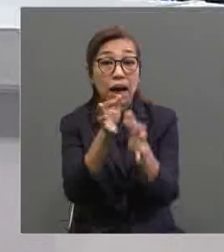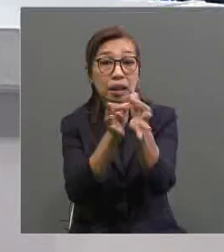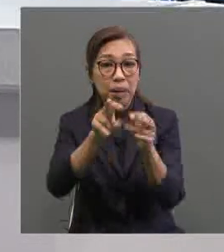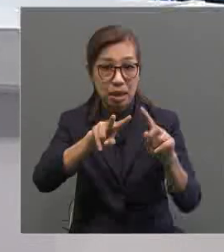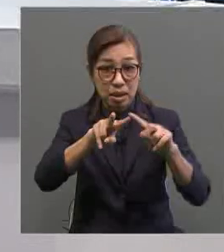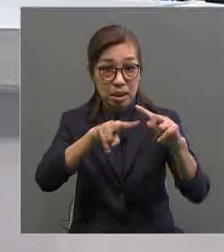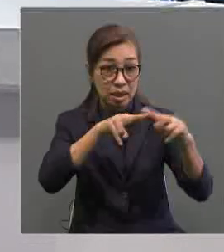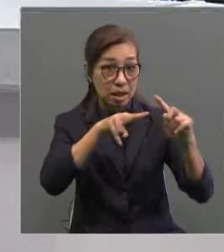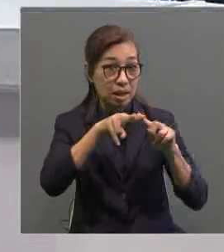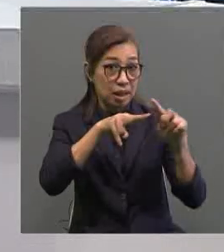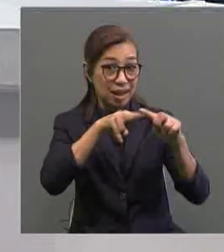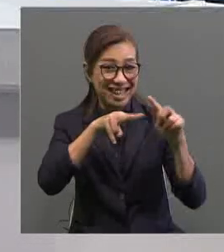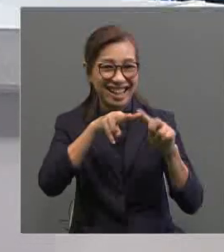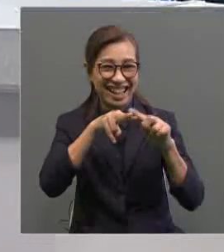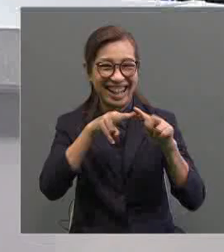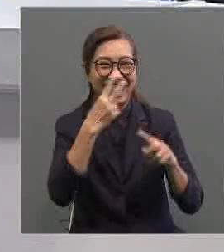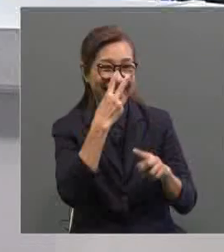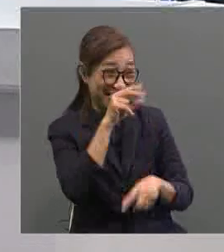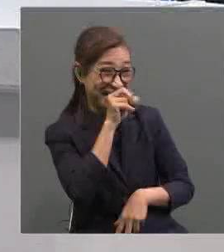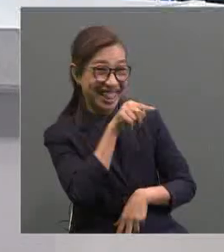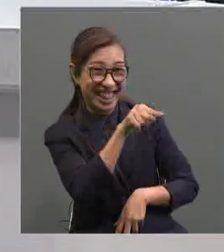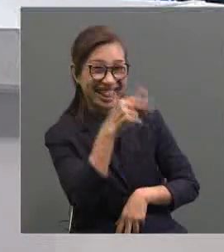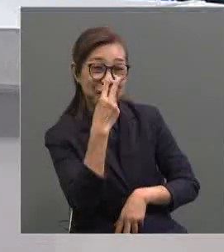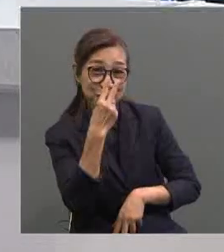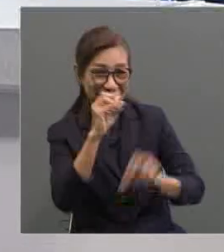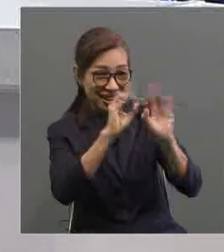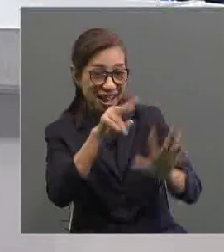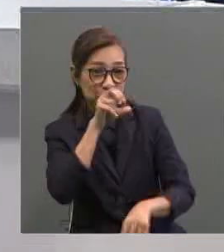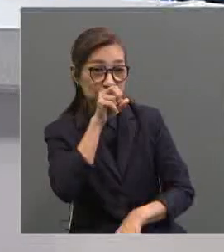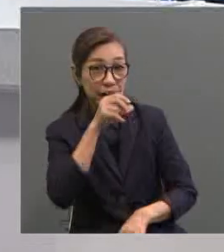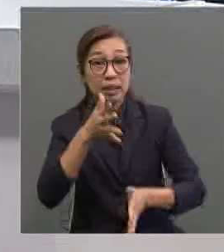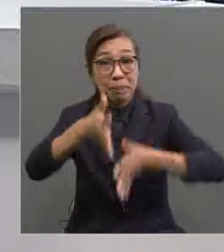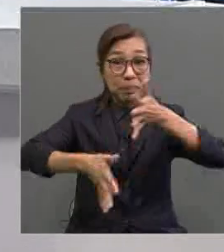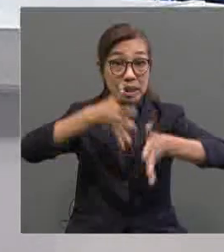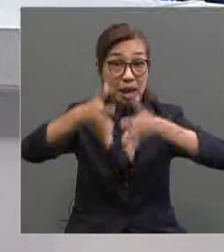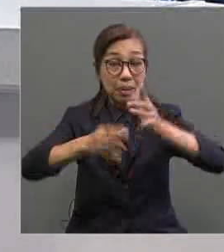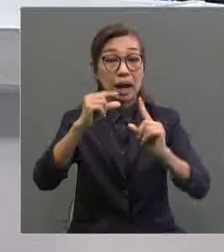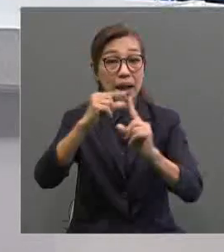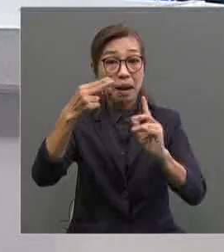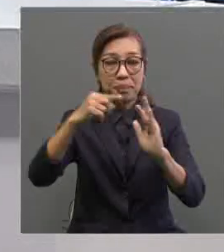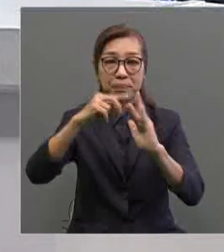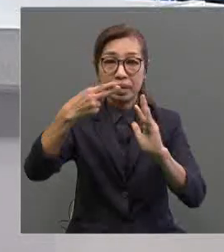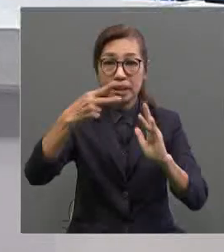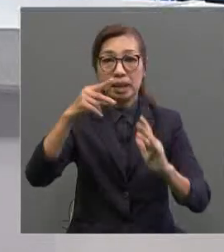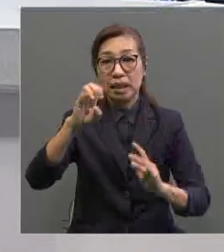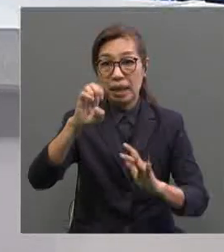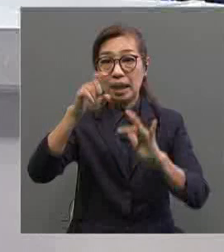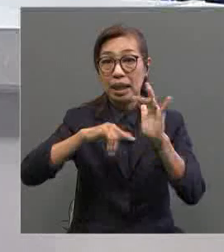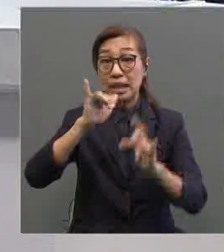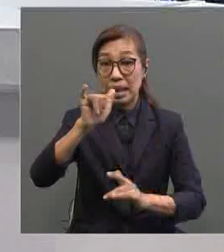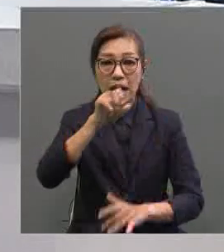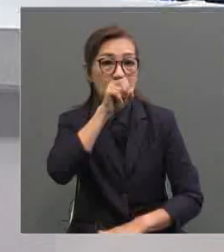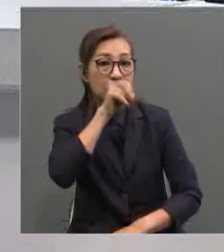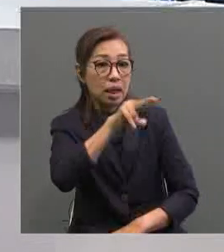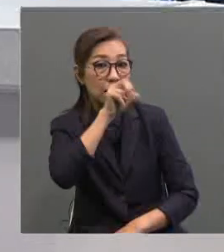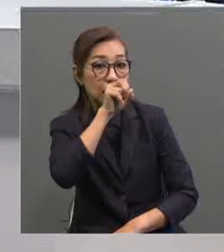อันดิฉันหันข้างจะได้เห็นไม่คุณผู้ชมจะได้เห็นถ้าเป็นภาษามือคำเนี่ยหรือว่าตัวเงินตัวทองเขาใช้ยังไง